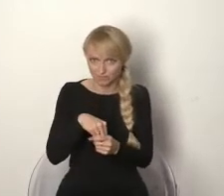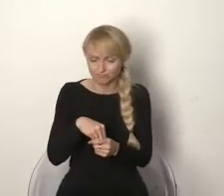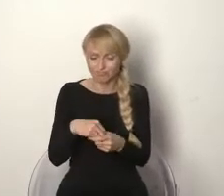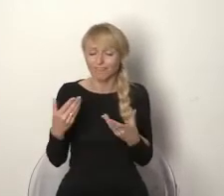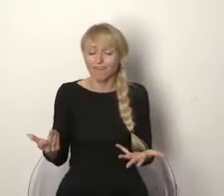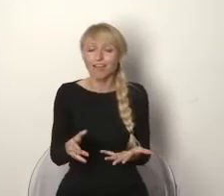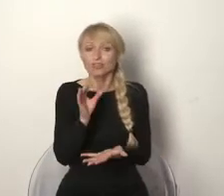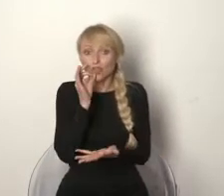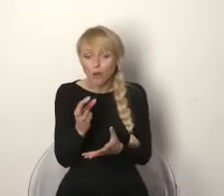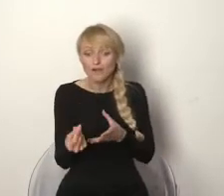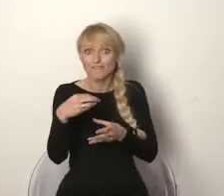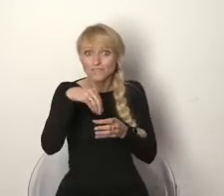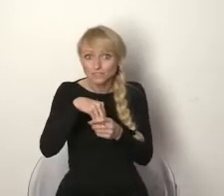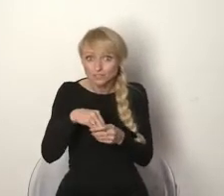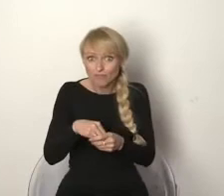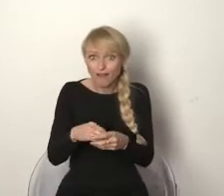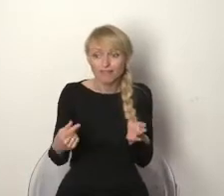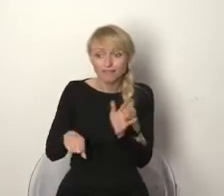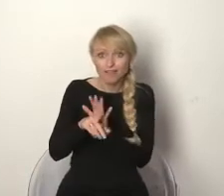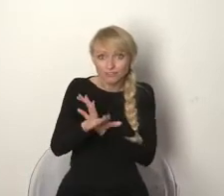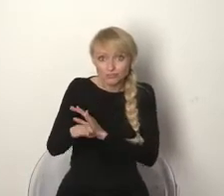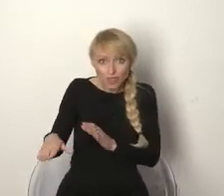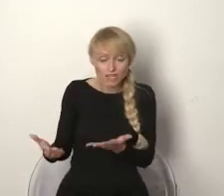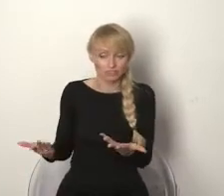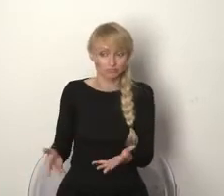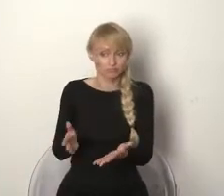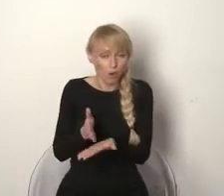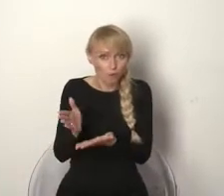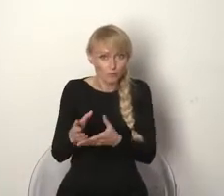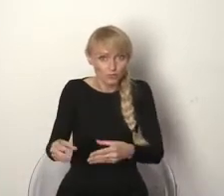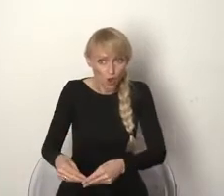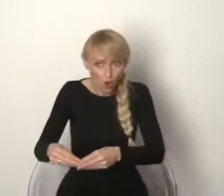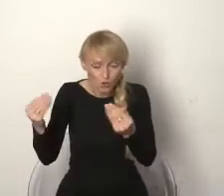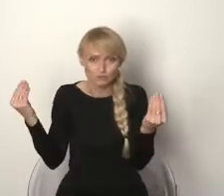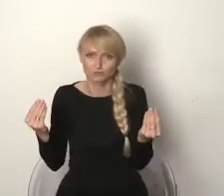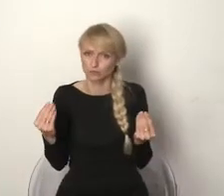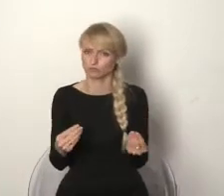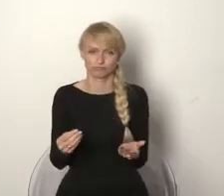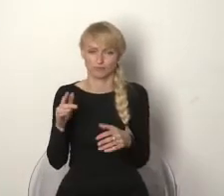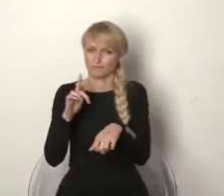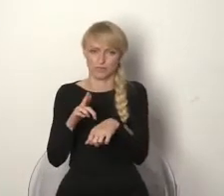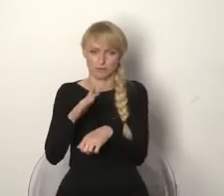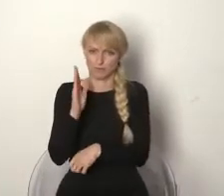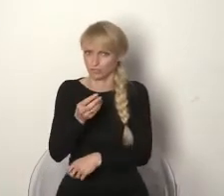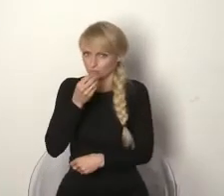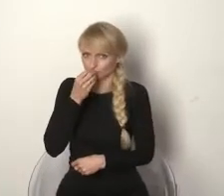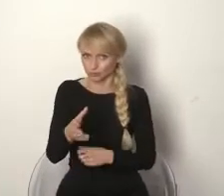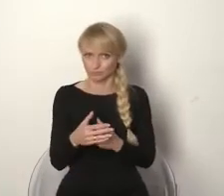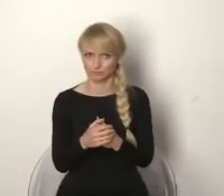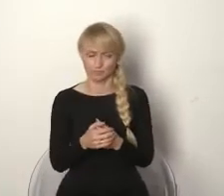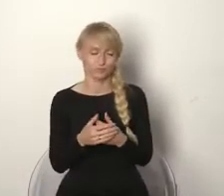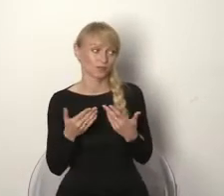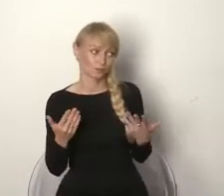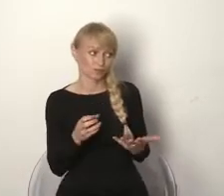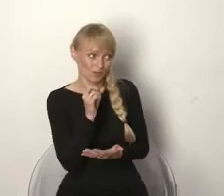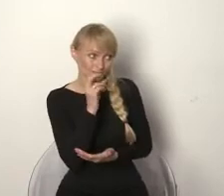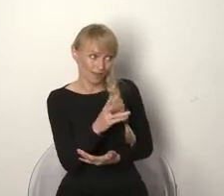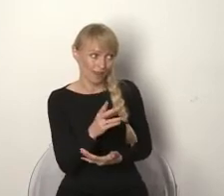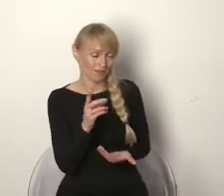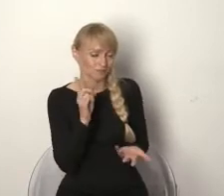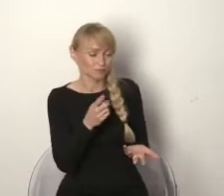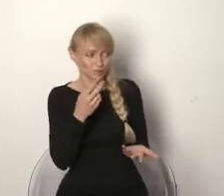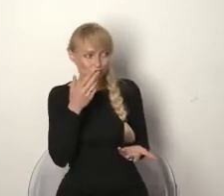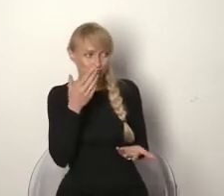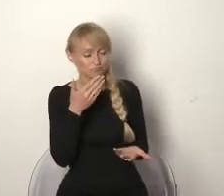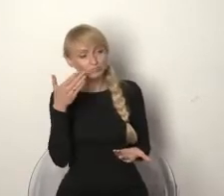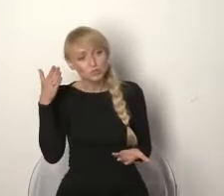rozwój dzieci i też działania długofalowe mogą przynosić naprawdę pozytywne efekty. No tak, no bo to dziś jest jak nasza przyszłość, prawda? No, ktoś musi na